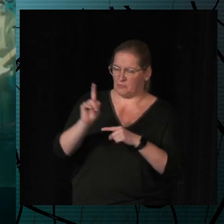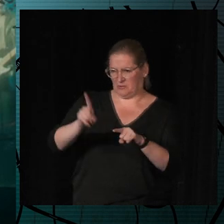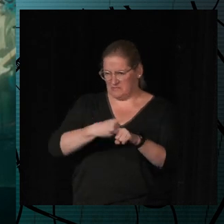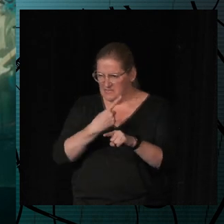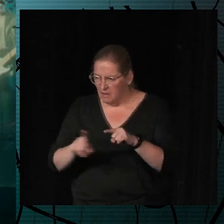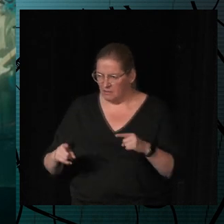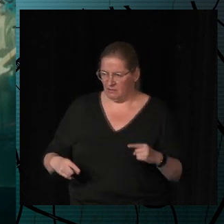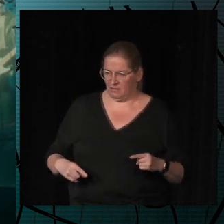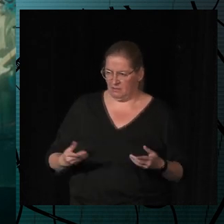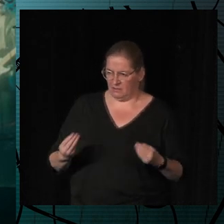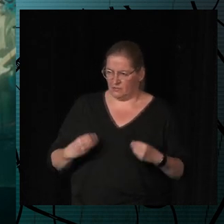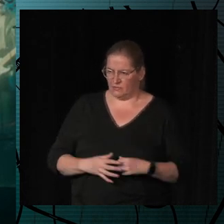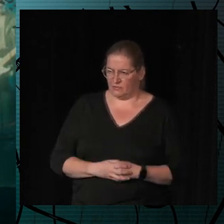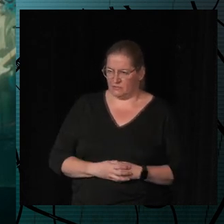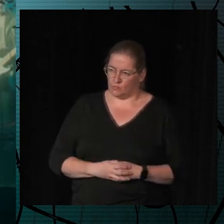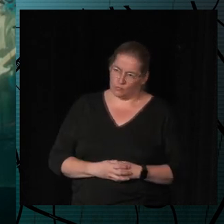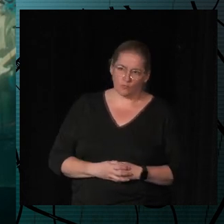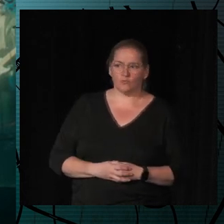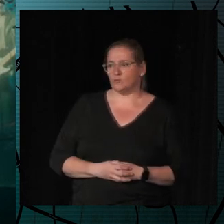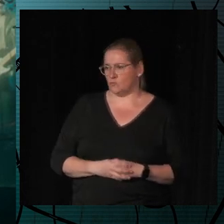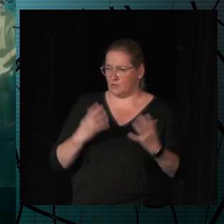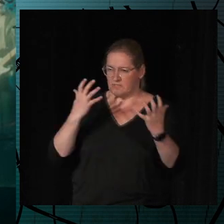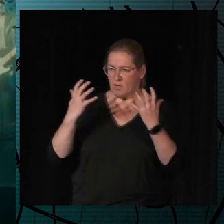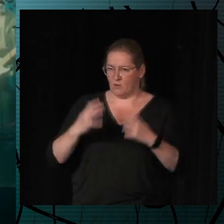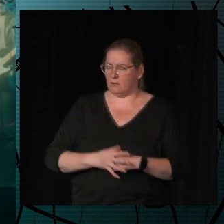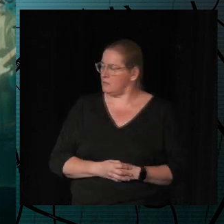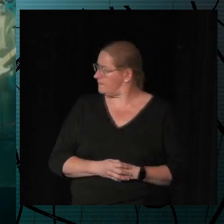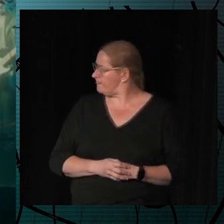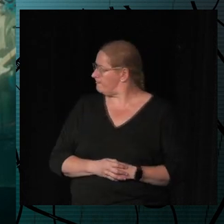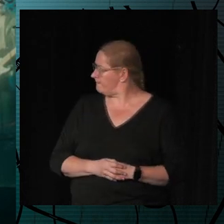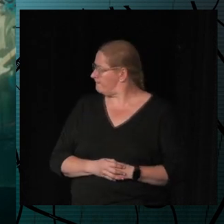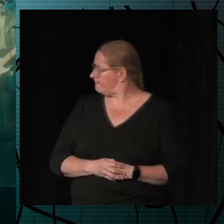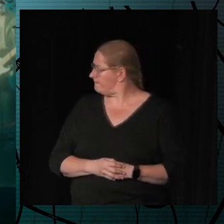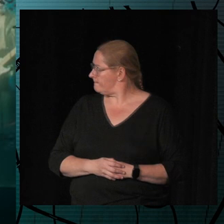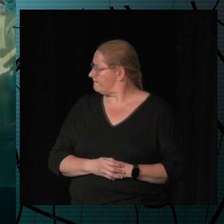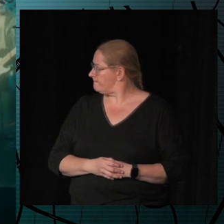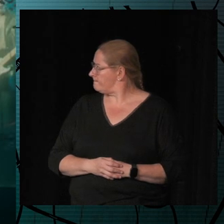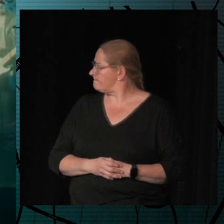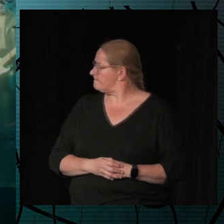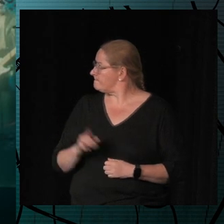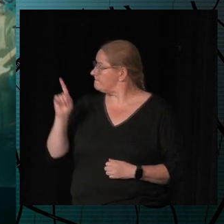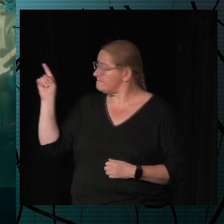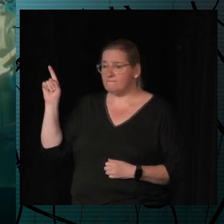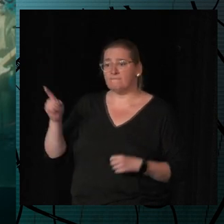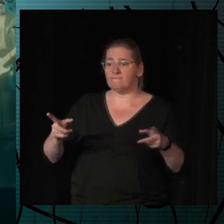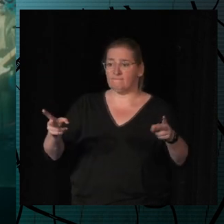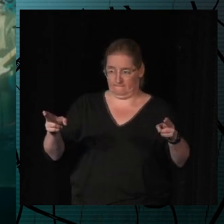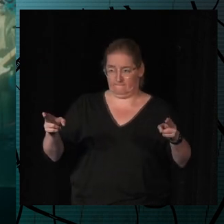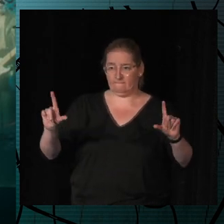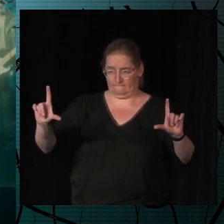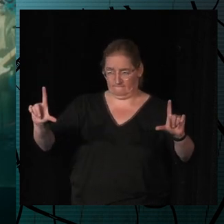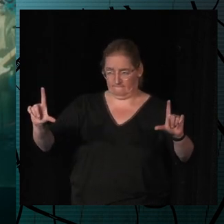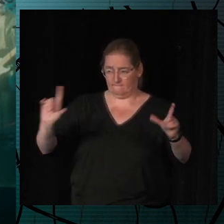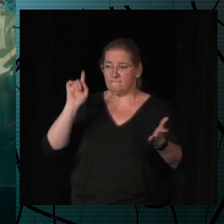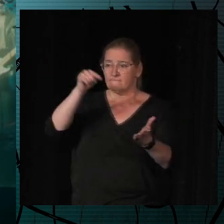parfois tendance à à placarder d'ailleurs dans dans beaucoup de de décors et d'éléments euh on voit à l'écran une scène qui se